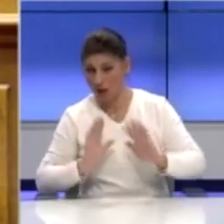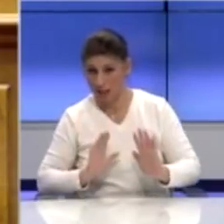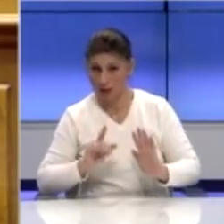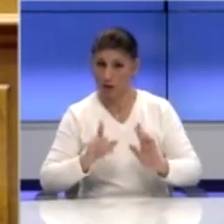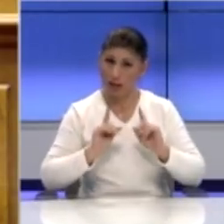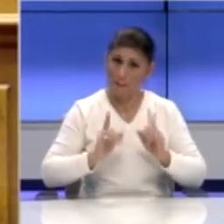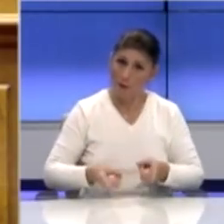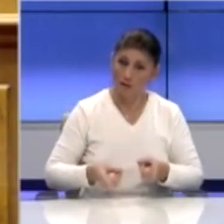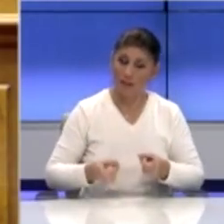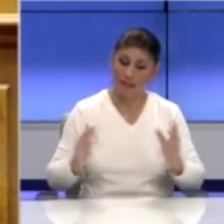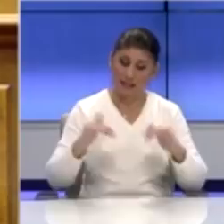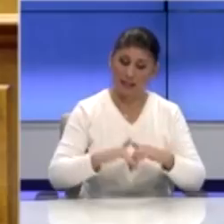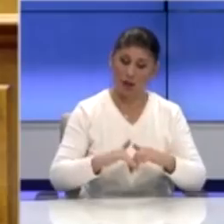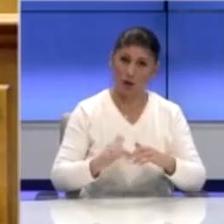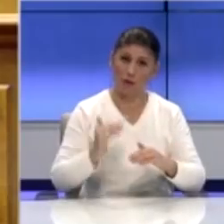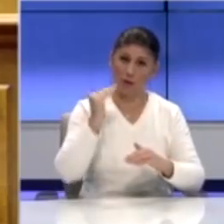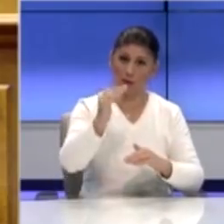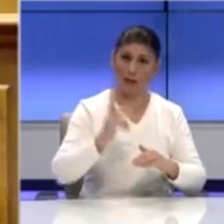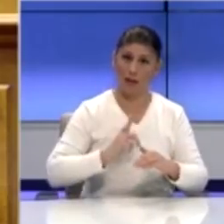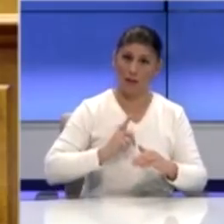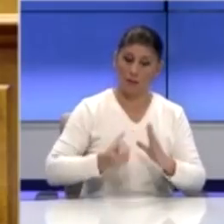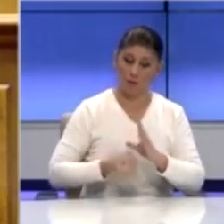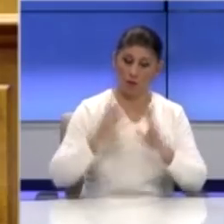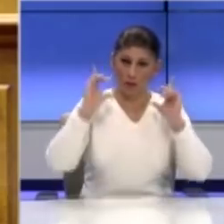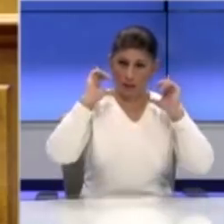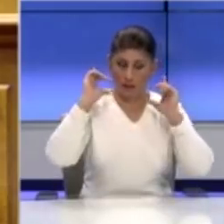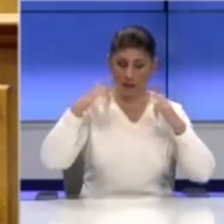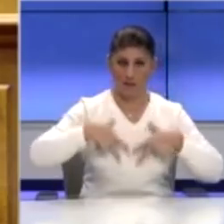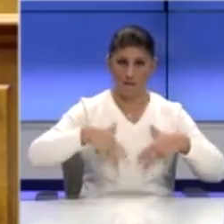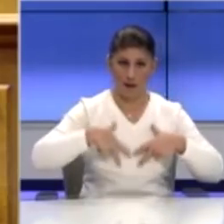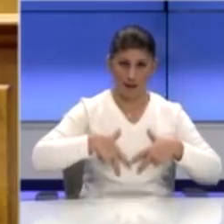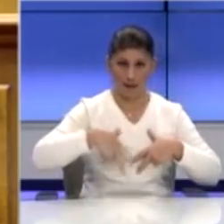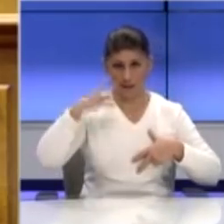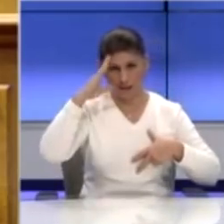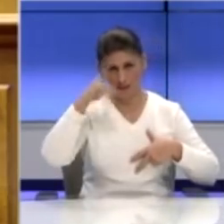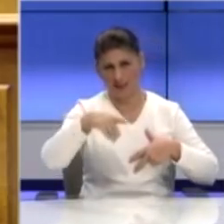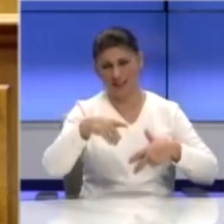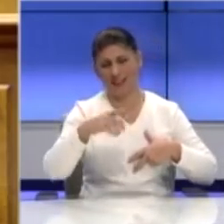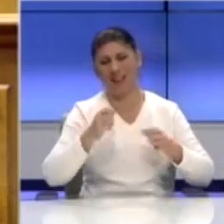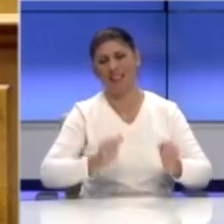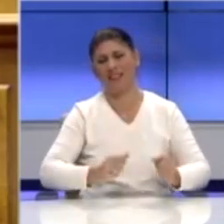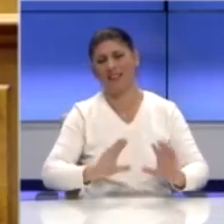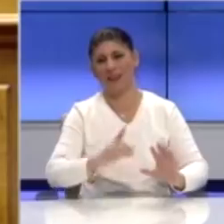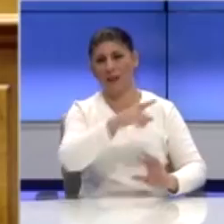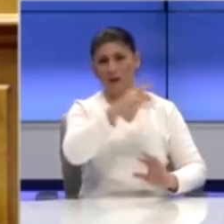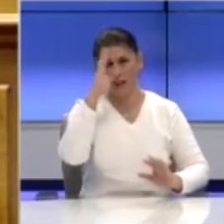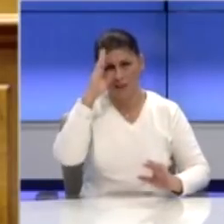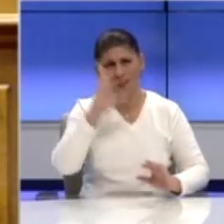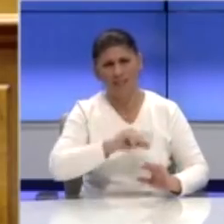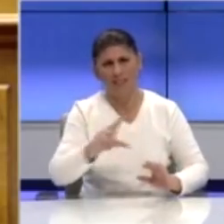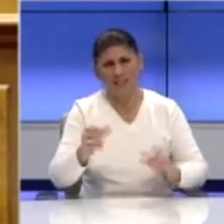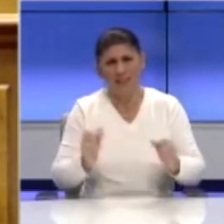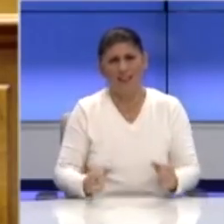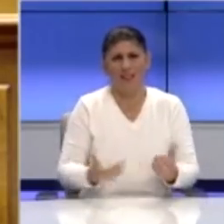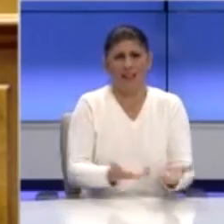η απόφαση της Συνόδου Κορυφής αναμένει τη νέα κυβέρνηση των ΗΠΑ δεν στέκουν, αφού και οι Αμερικάνοι την ίδια